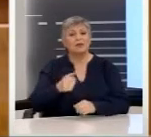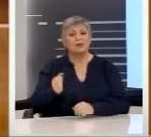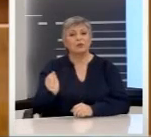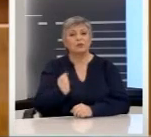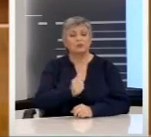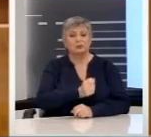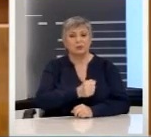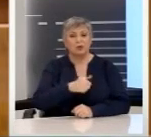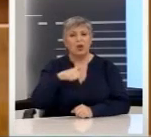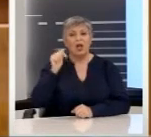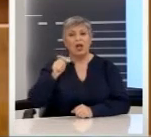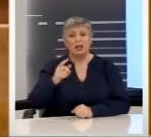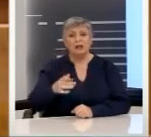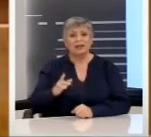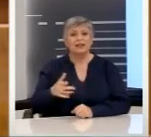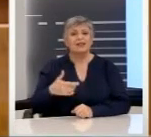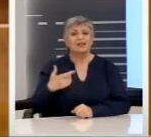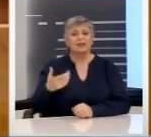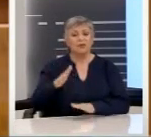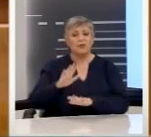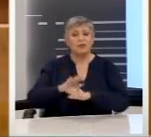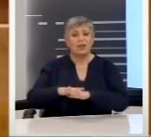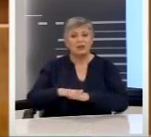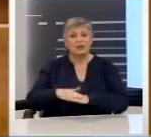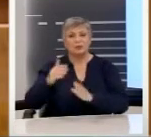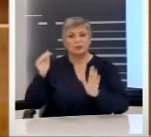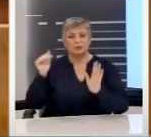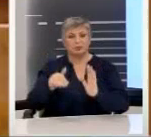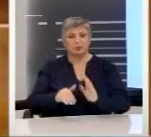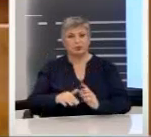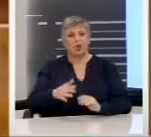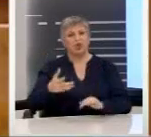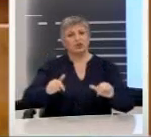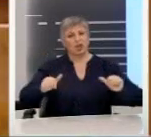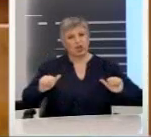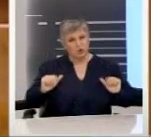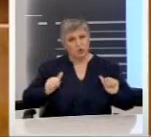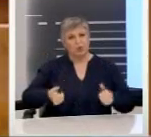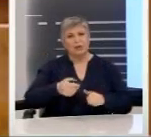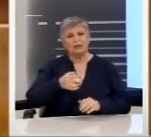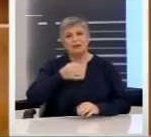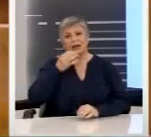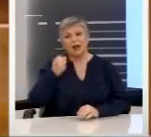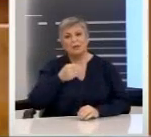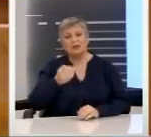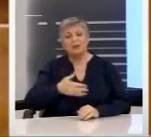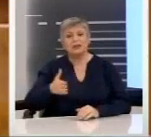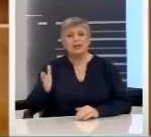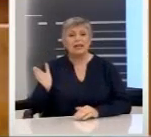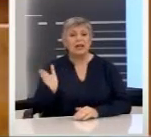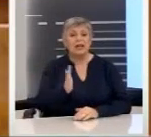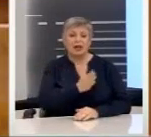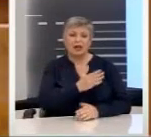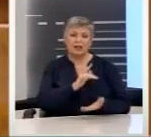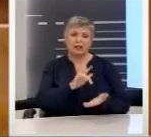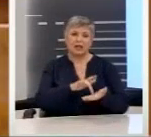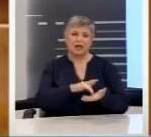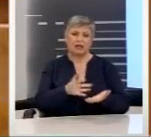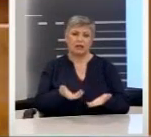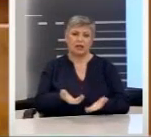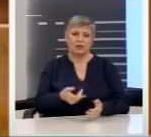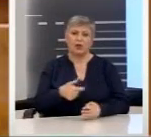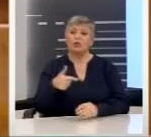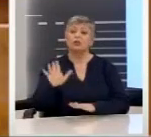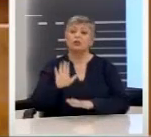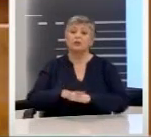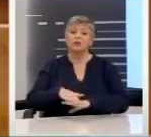ενταφιάσατε οριστικό σχεδιαβίο σε αυτή τη χώρα. Θα τολμήσετε να πάτε να μιλήσετε και για την αριστερά ως κέντρο-αριστερά? Γι' αυτό δεν έχετε ευθύνες. Αυτό λοιπόν, για